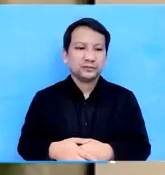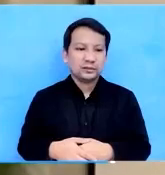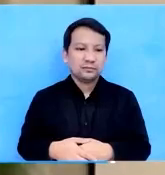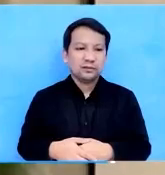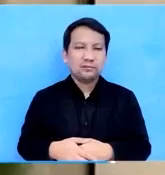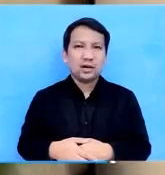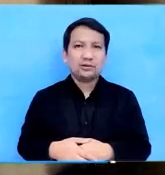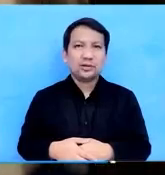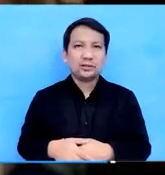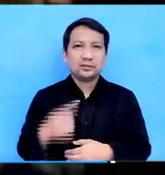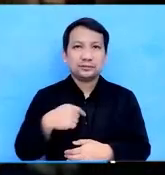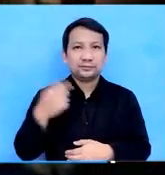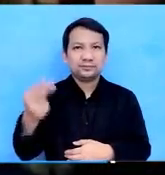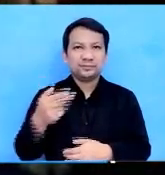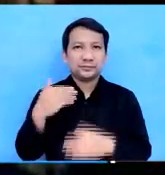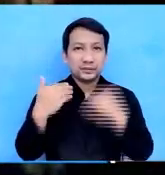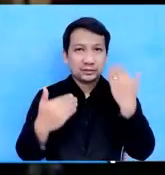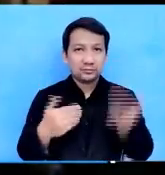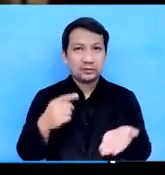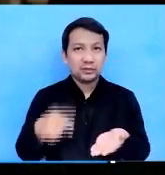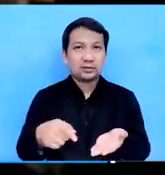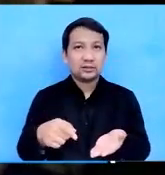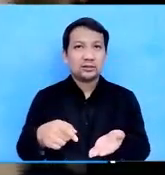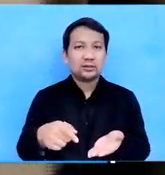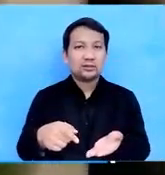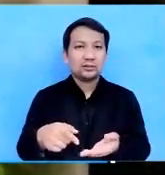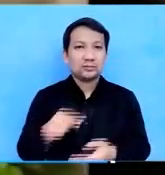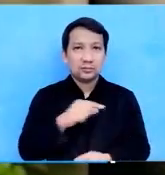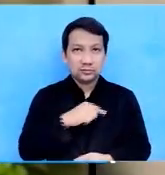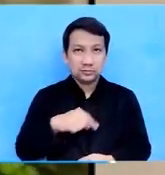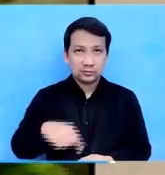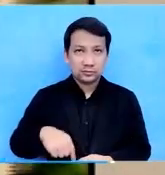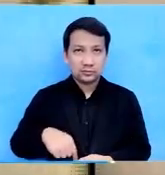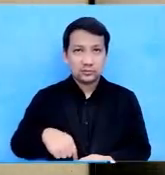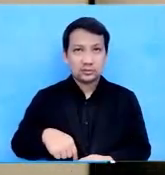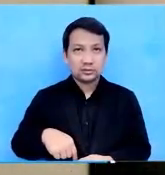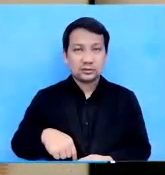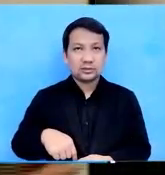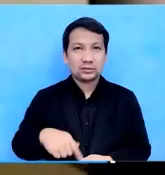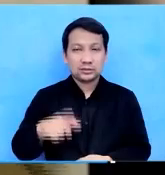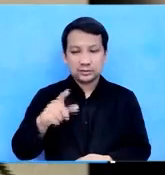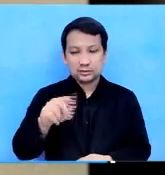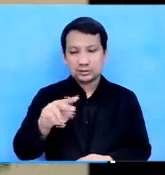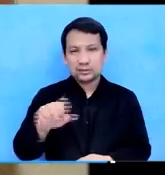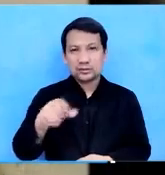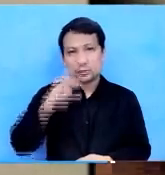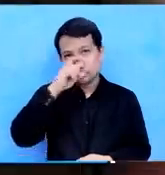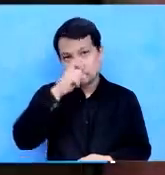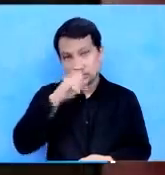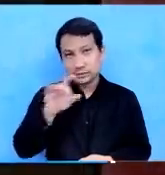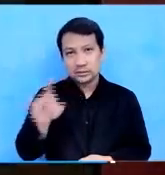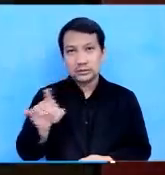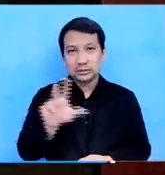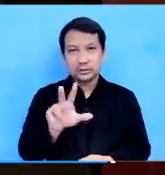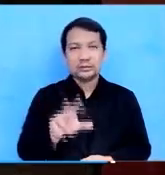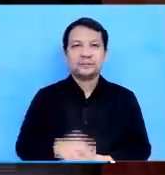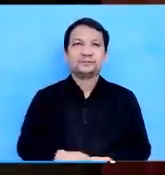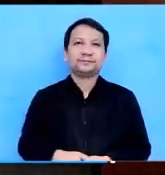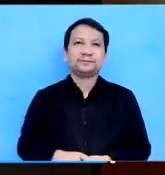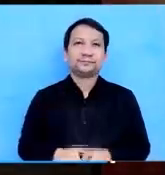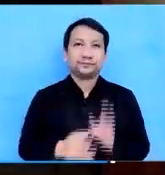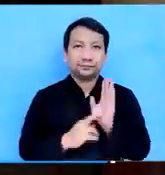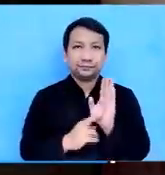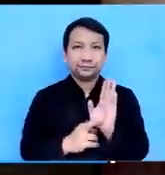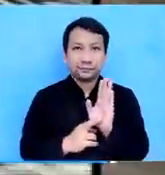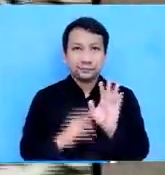Sa Hollywood naman, pumanaw na ang tinaguriang Queen of Rock and Roll na si Tina Turner sa edad na 83. Ayon sa representative